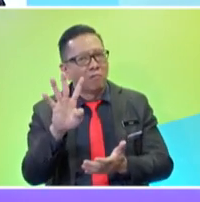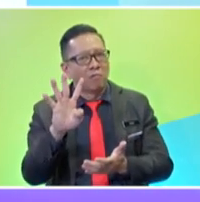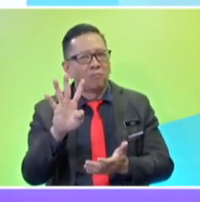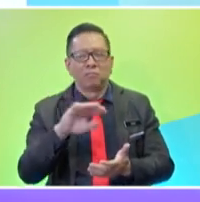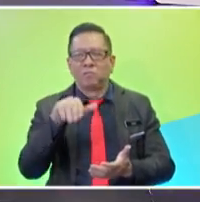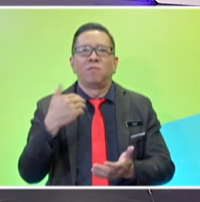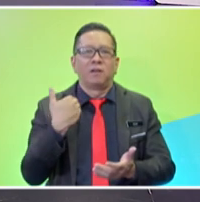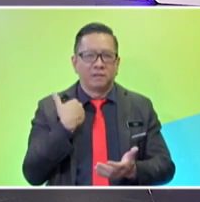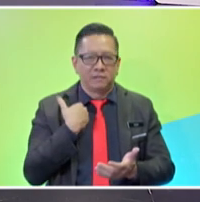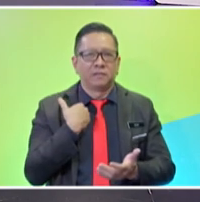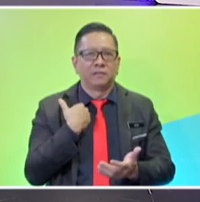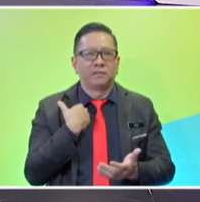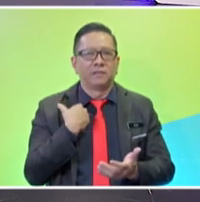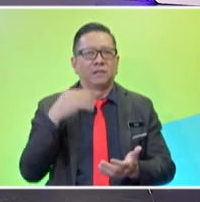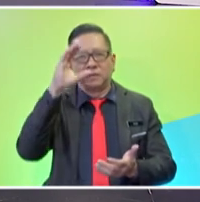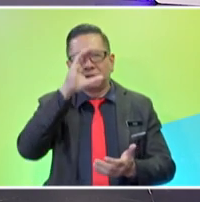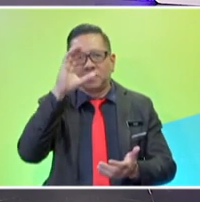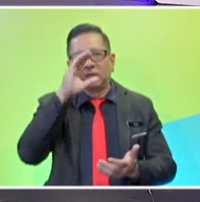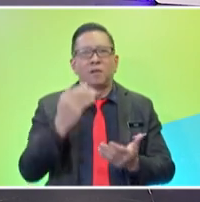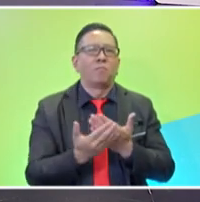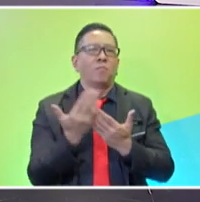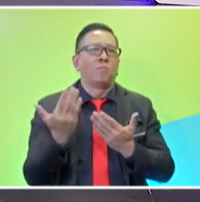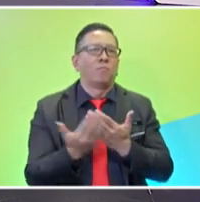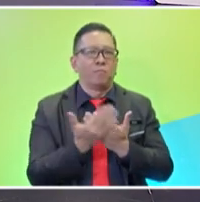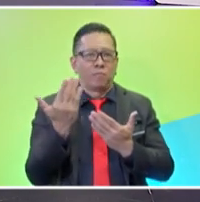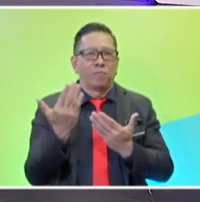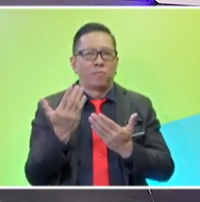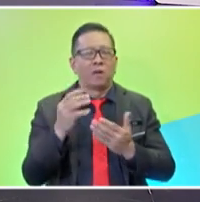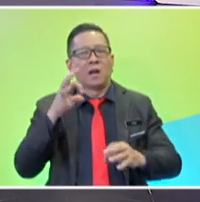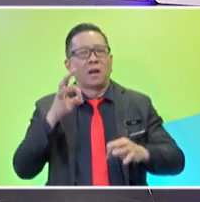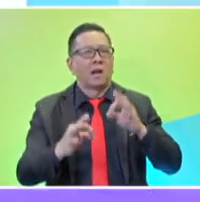betul Kemudian yang kedua belajar-pelajarnya